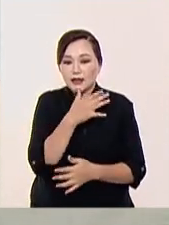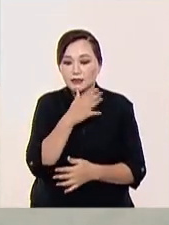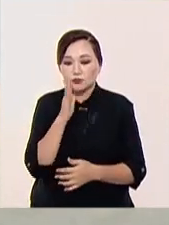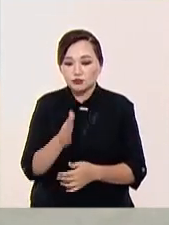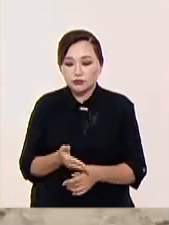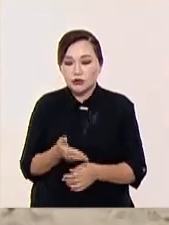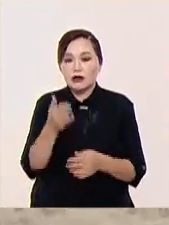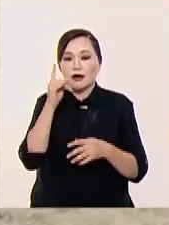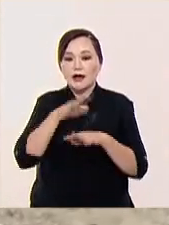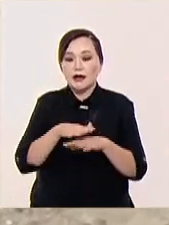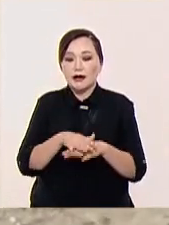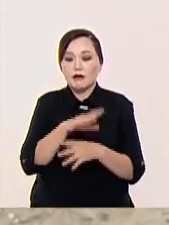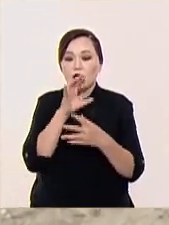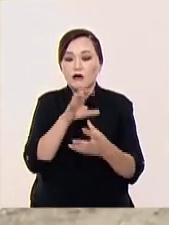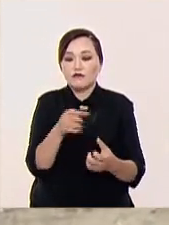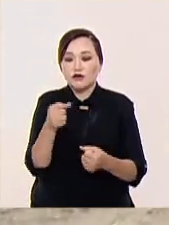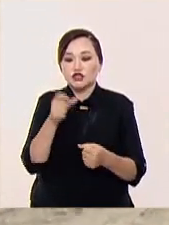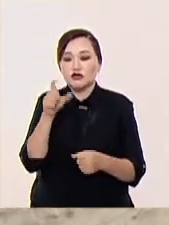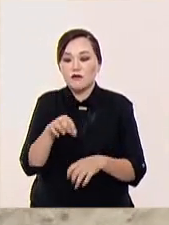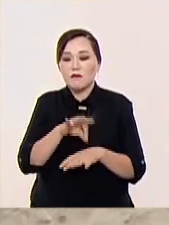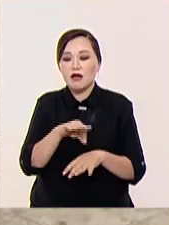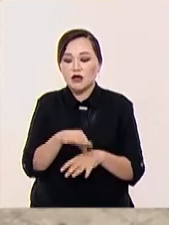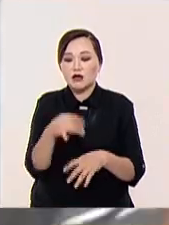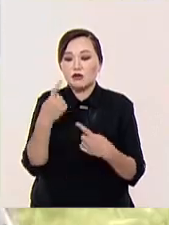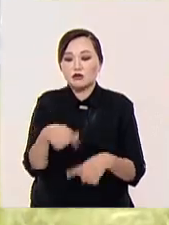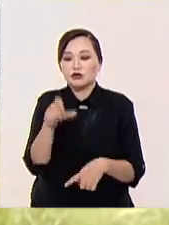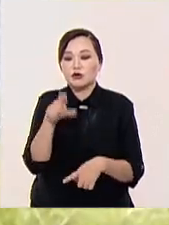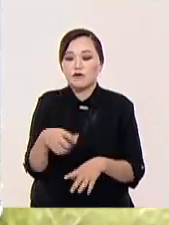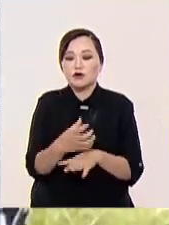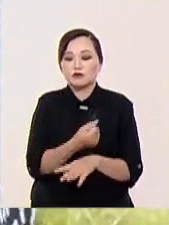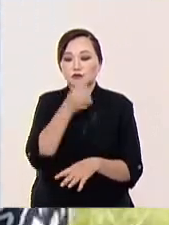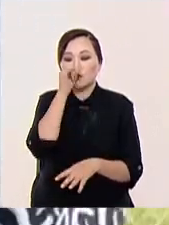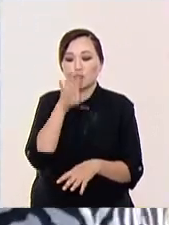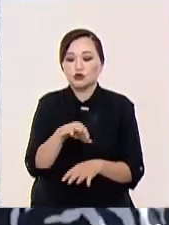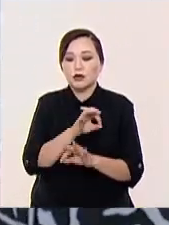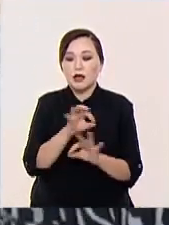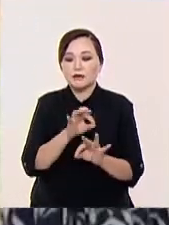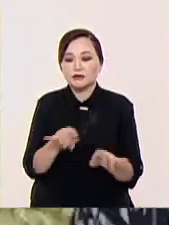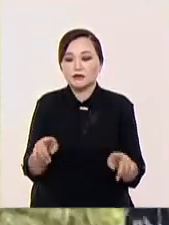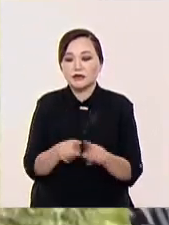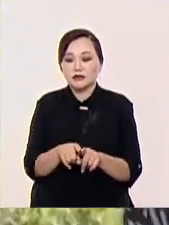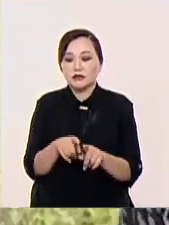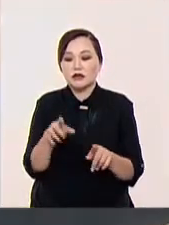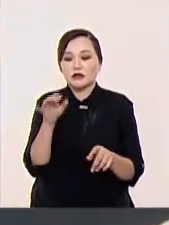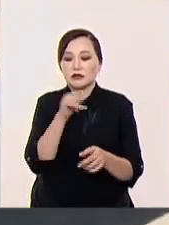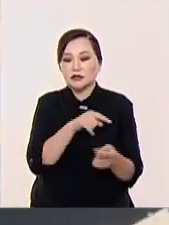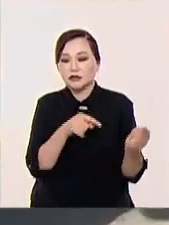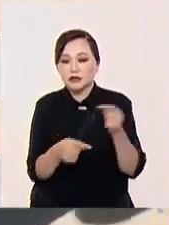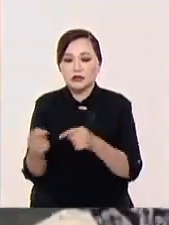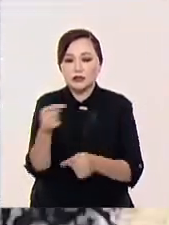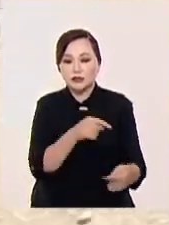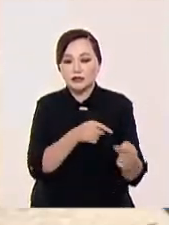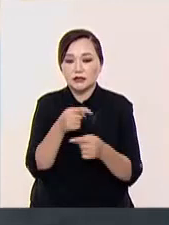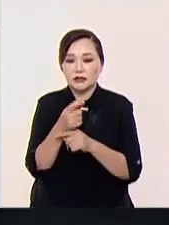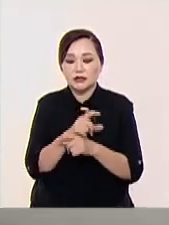әкімдігі автобус жүргізушісі ауырып қалып орнына адам таппай жатқандарымен түсіндірді. Осылайша сенсаларда менсалардың кері келген